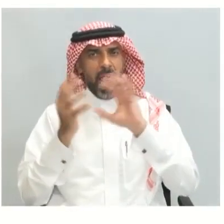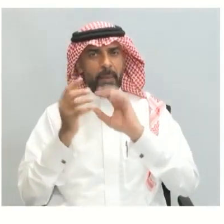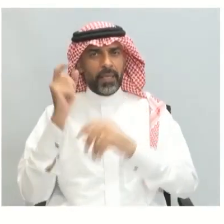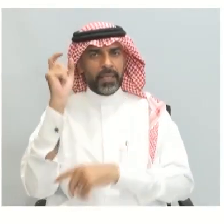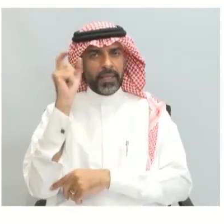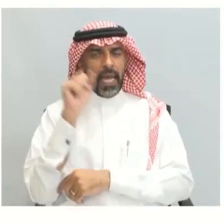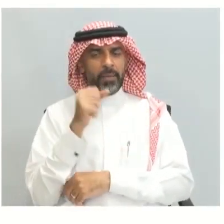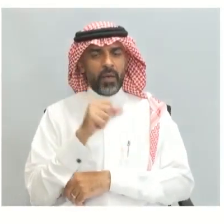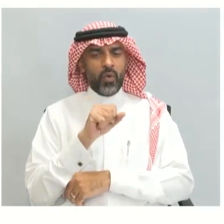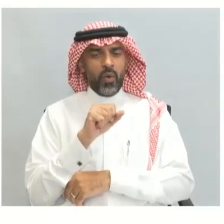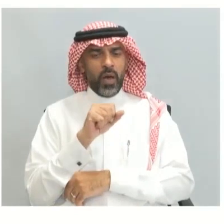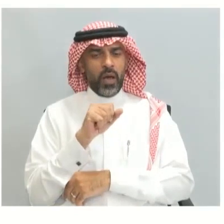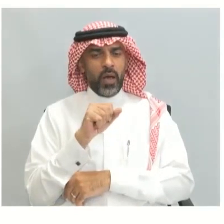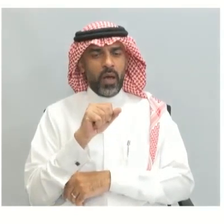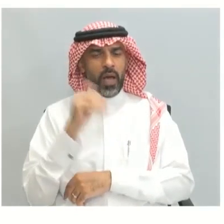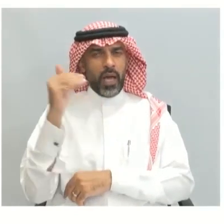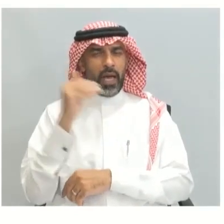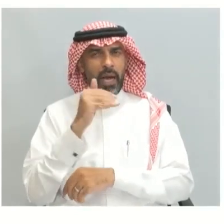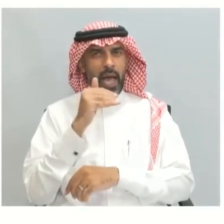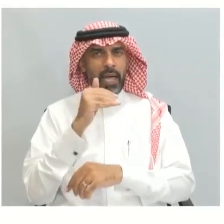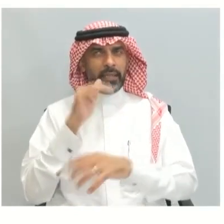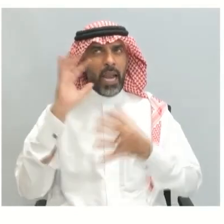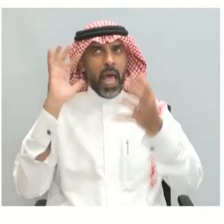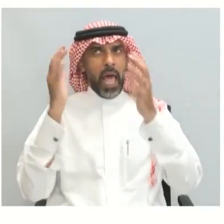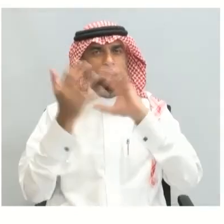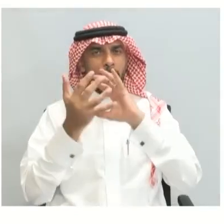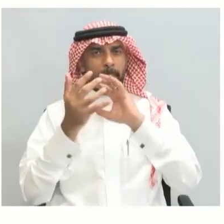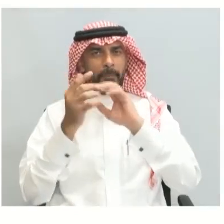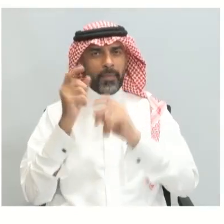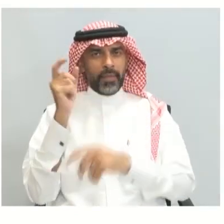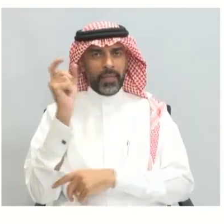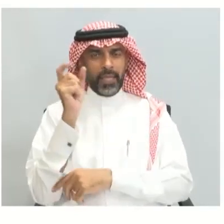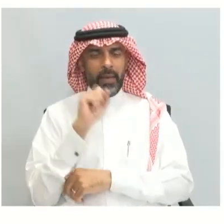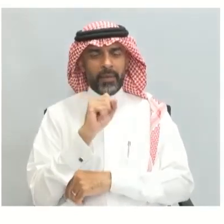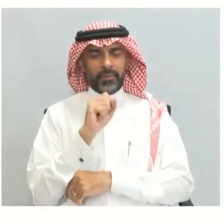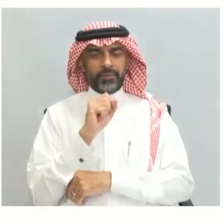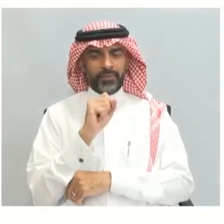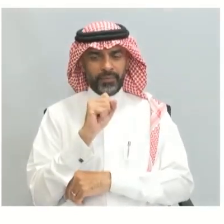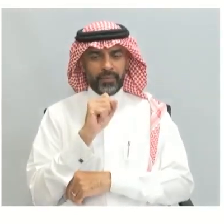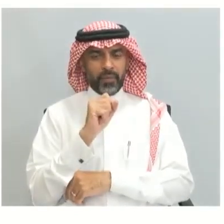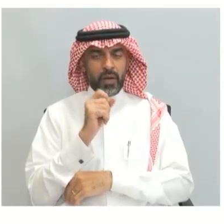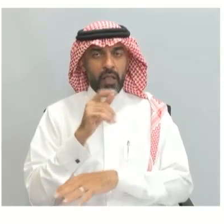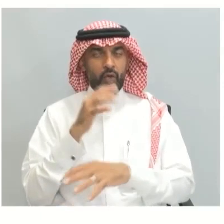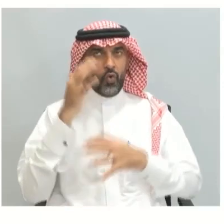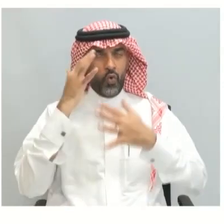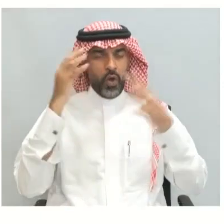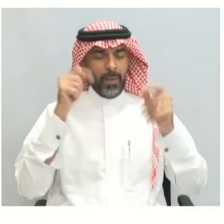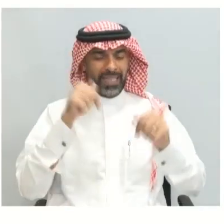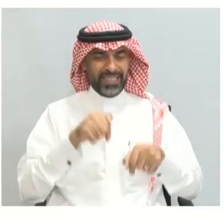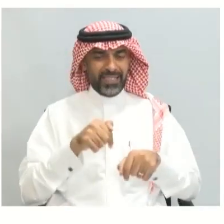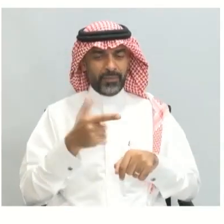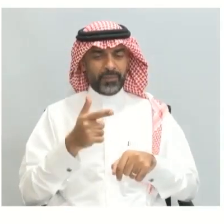وخرائط لاقاليم العالم الاسلامي وذلك مما حدا بالعلماء مؤخرا ان يطلقوا